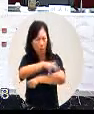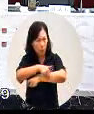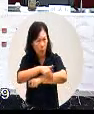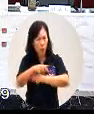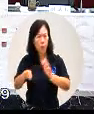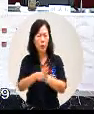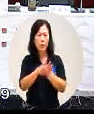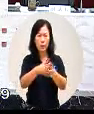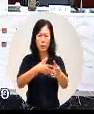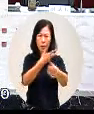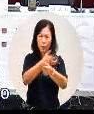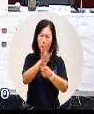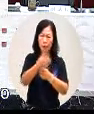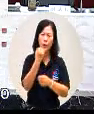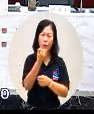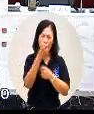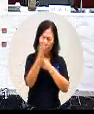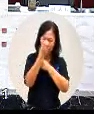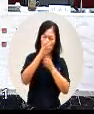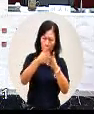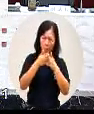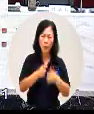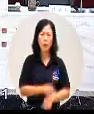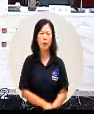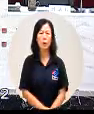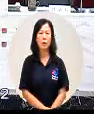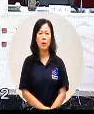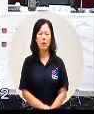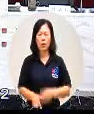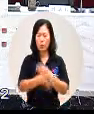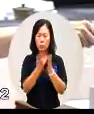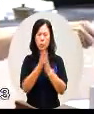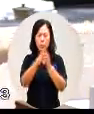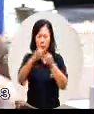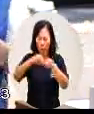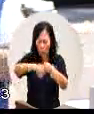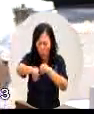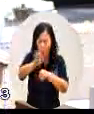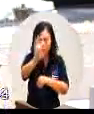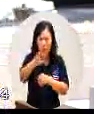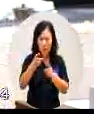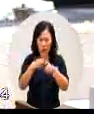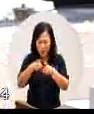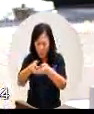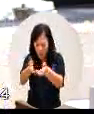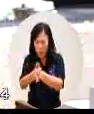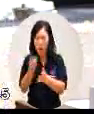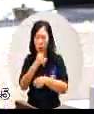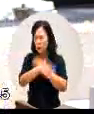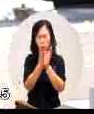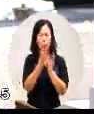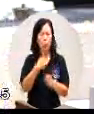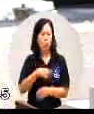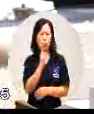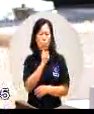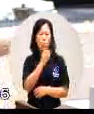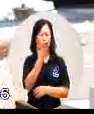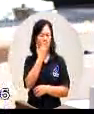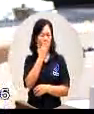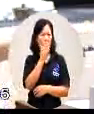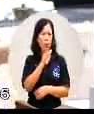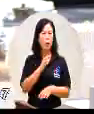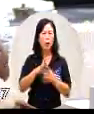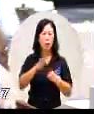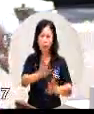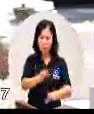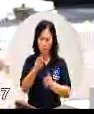敢讲说你 叫你检讨看嘛。 这机关用地拢在遮，啊，你个切一地啊，一部分啊，我蛮敢讲来传播呢，吼、哦，市长，我想